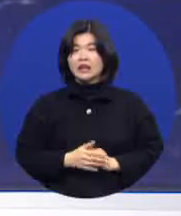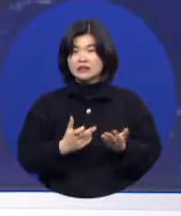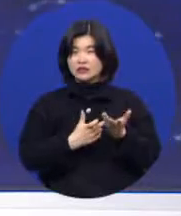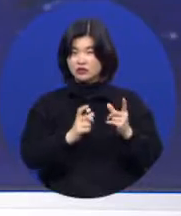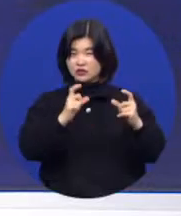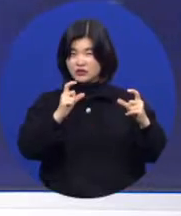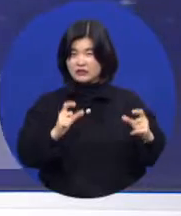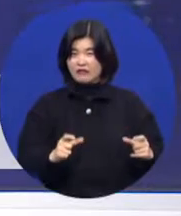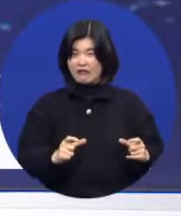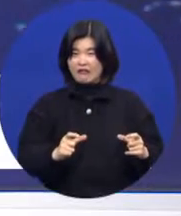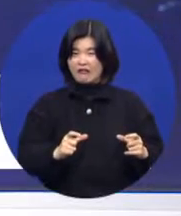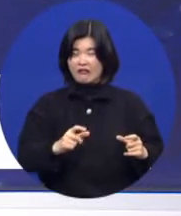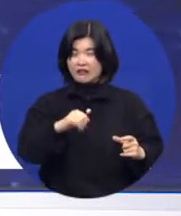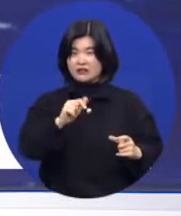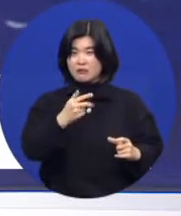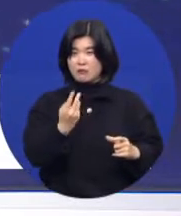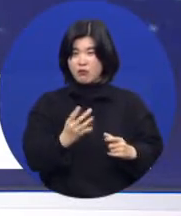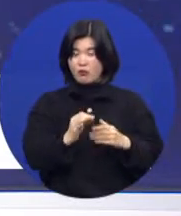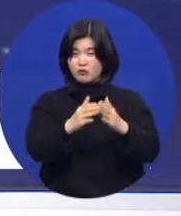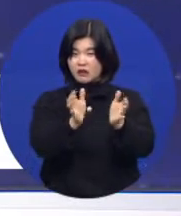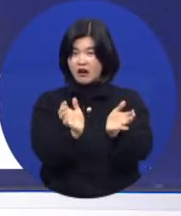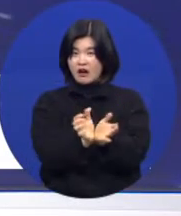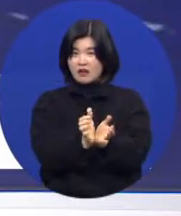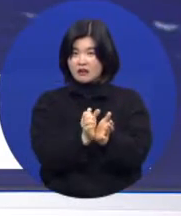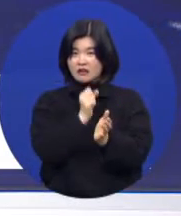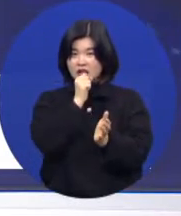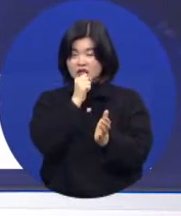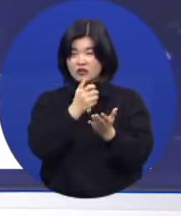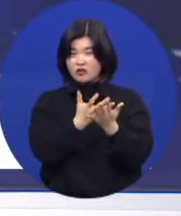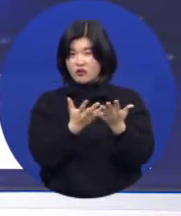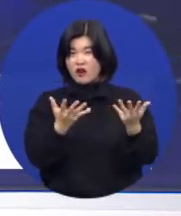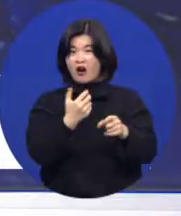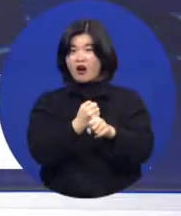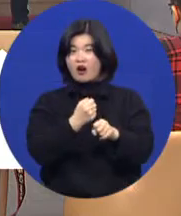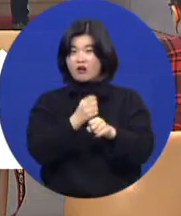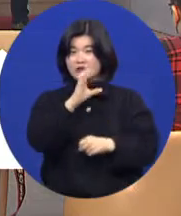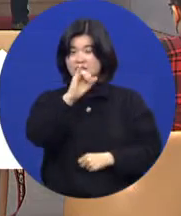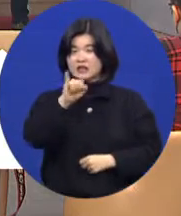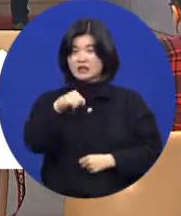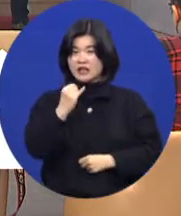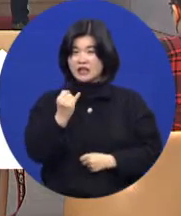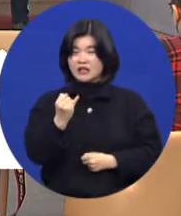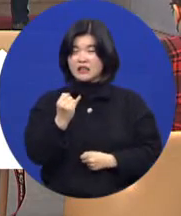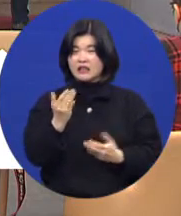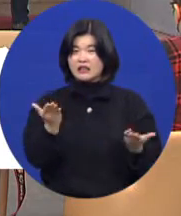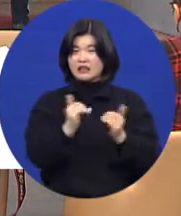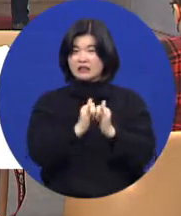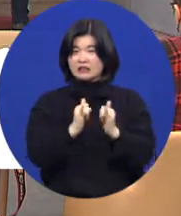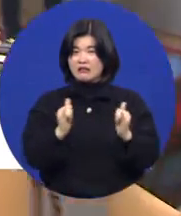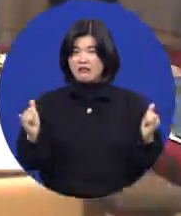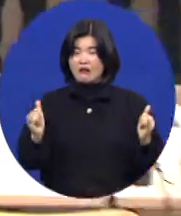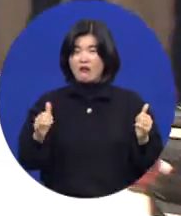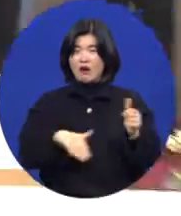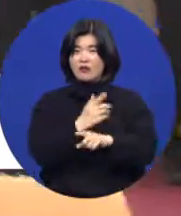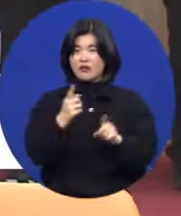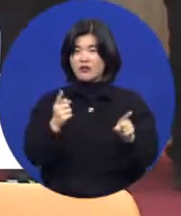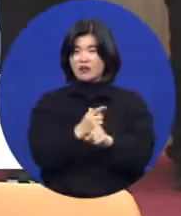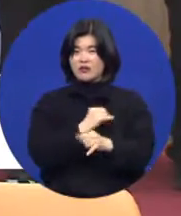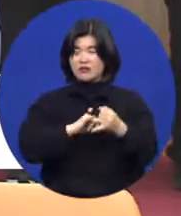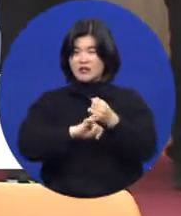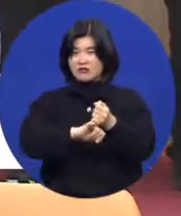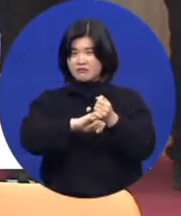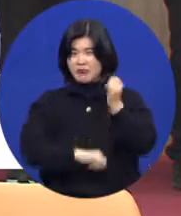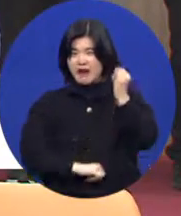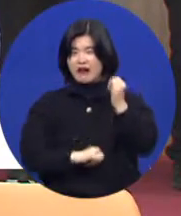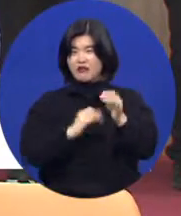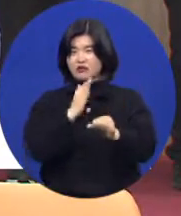제주 지역 진보 정당들은 오늘 제주도 의회에서 기자회견을 열고 CJ 대한통운이 택배 노동자들의 처우 개선 약속을